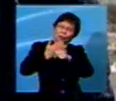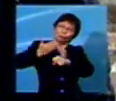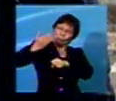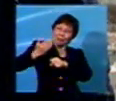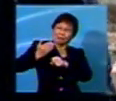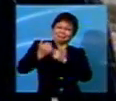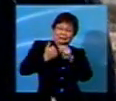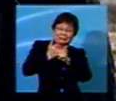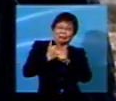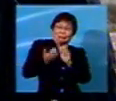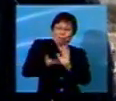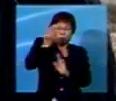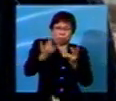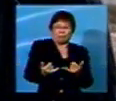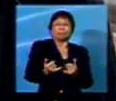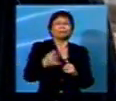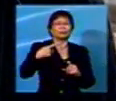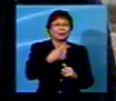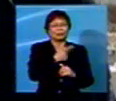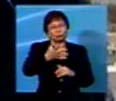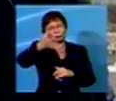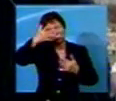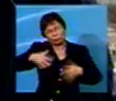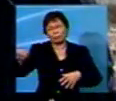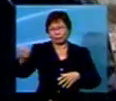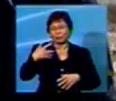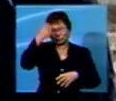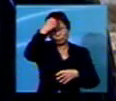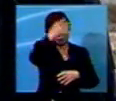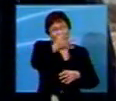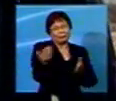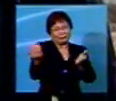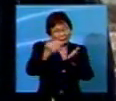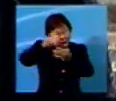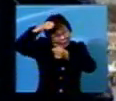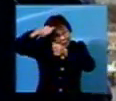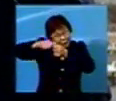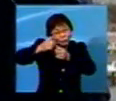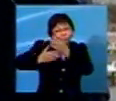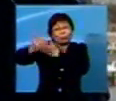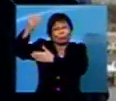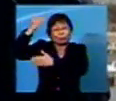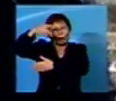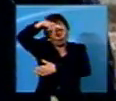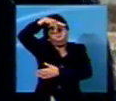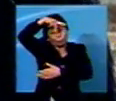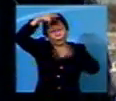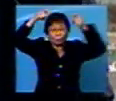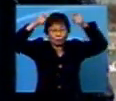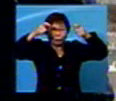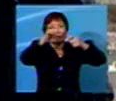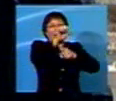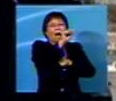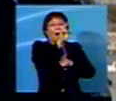sebelumnya dan seperti yang kita ketahui juga kalau saya maklumkan kepada anda kita imbas ketika sebelum ini puttera mahkota Abu Dhabi